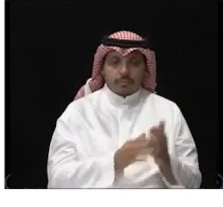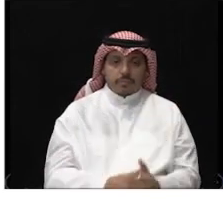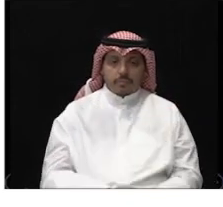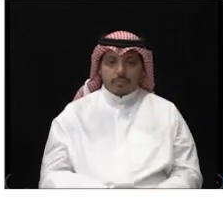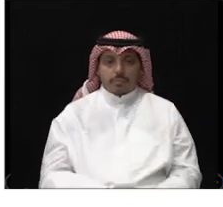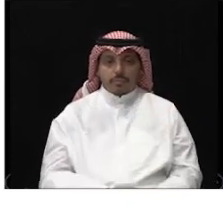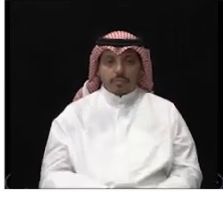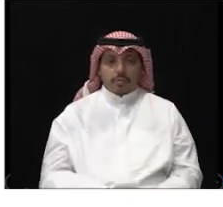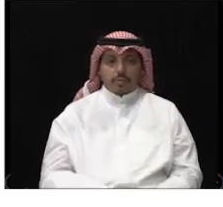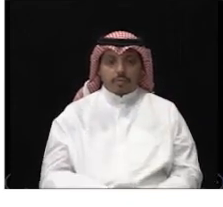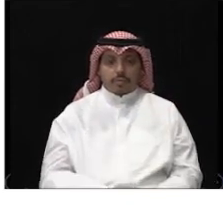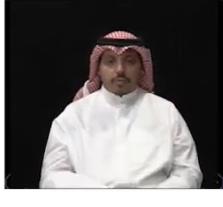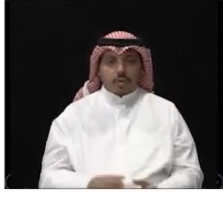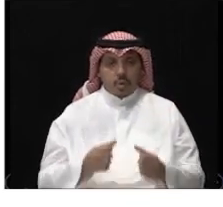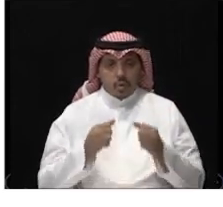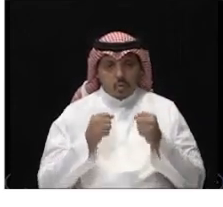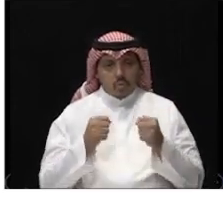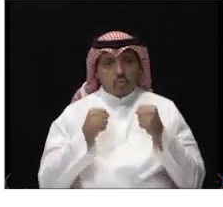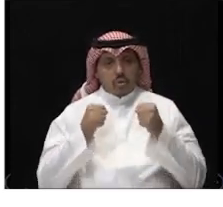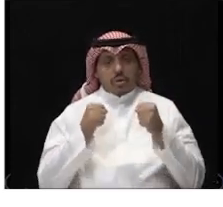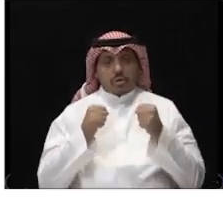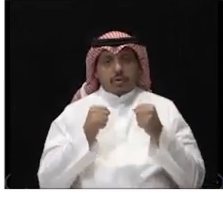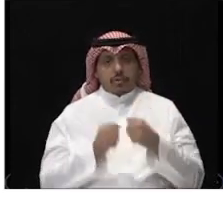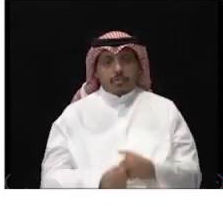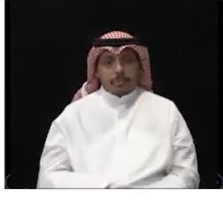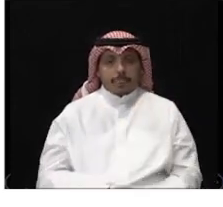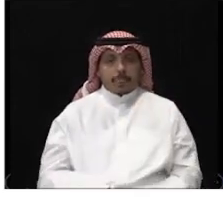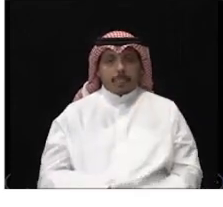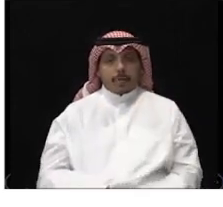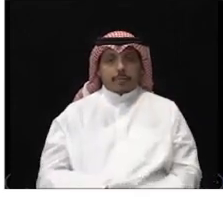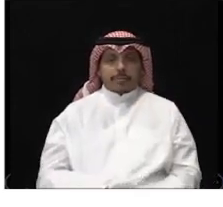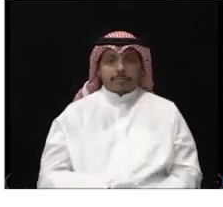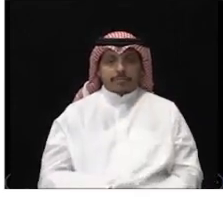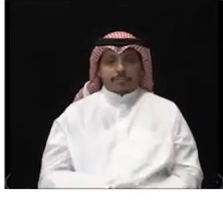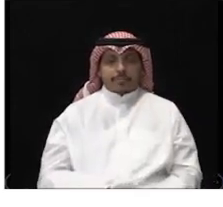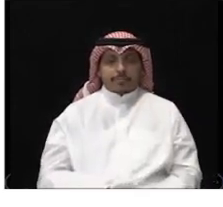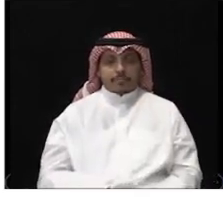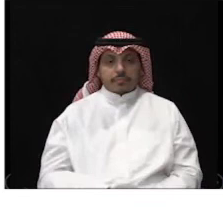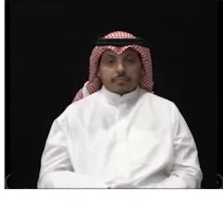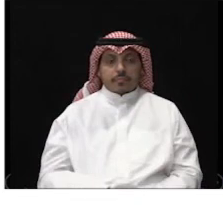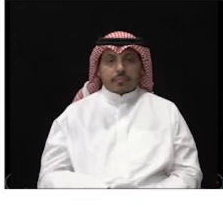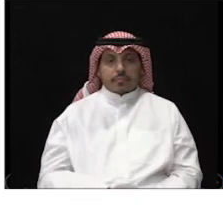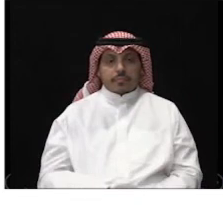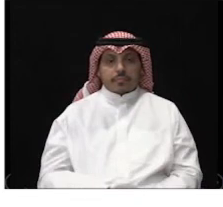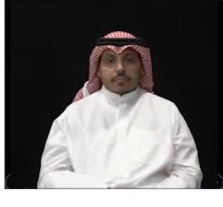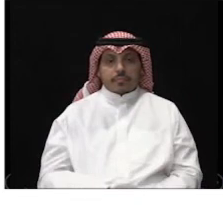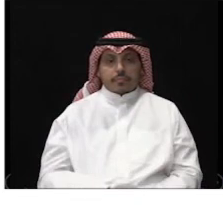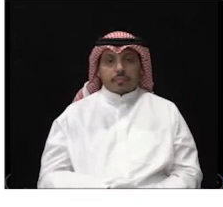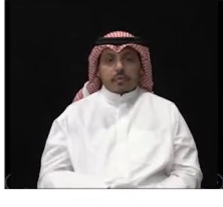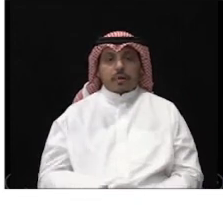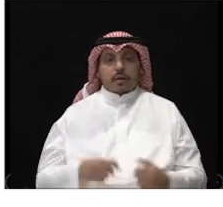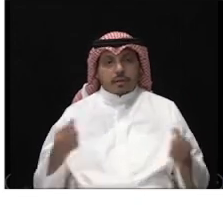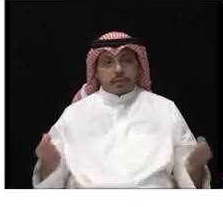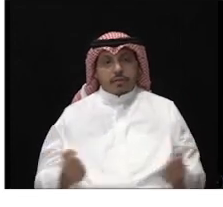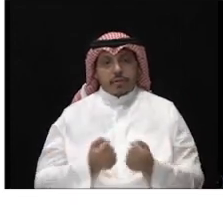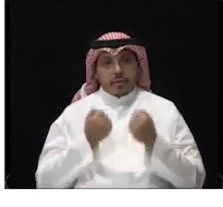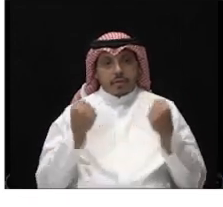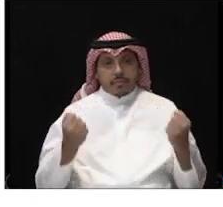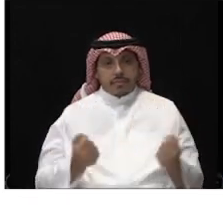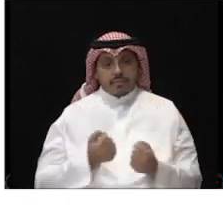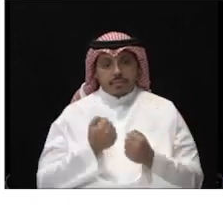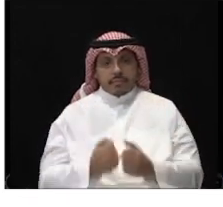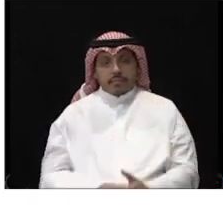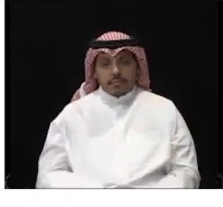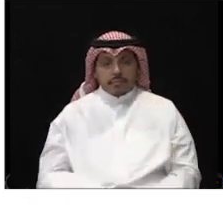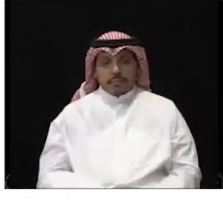أحسنتم، تقوي، ممتاز. وهنا ممتاز، رائعون، يتدربوا